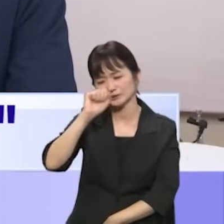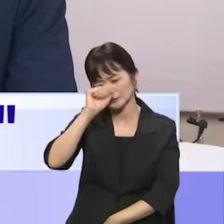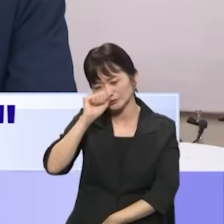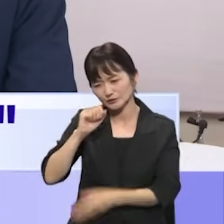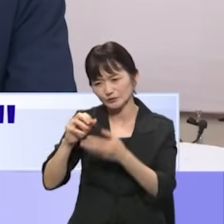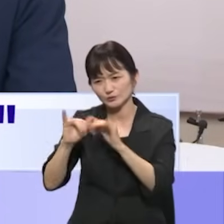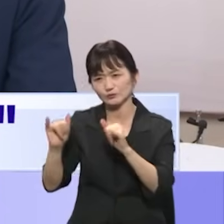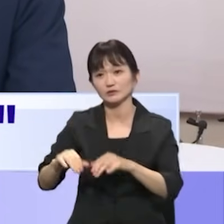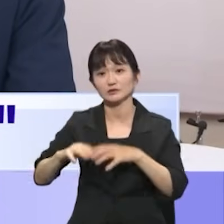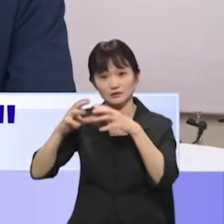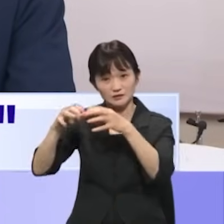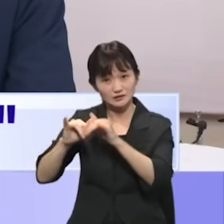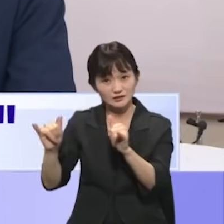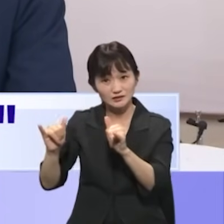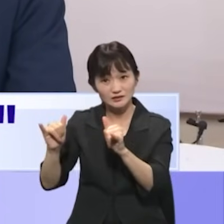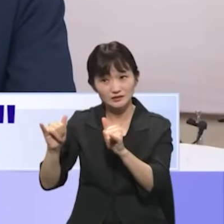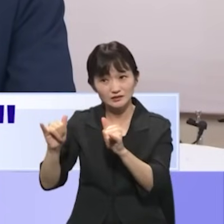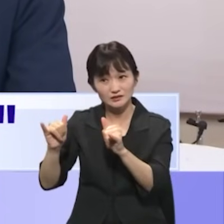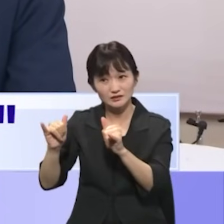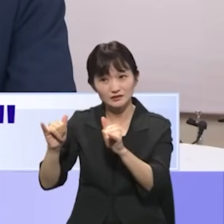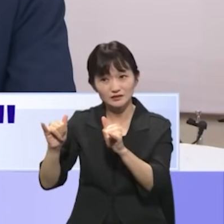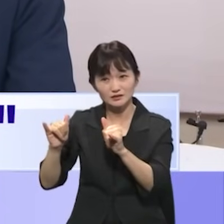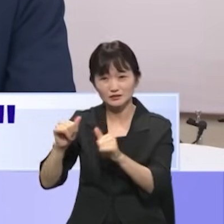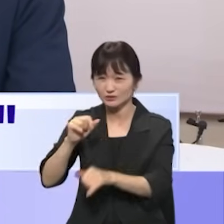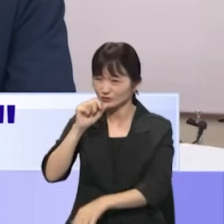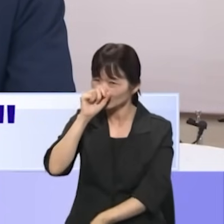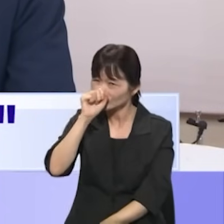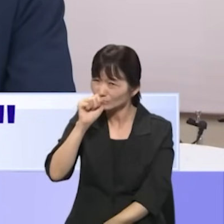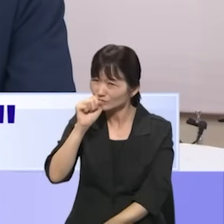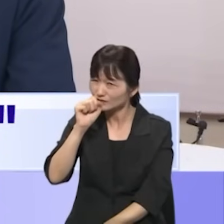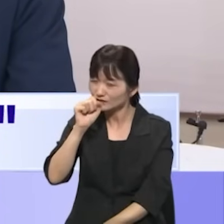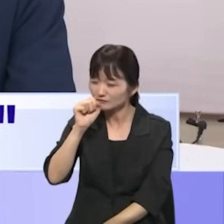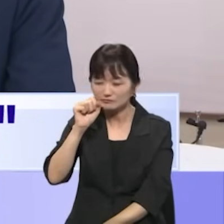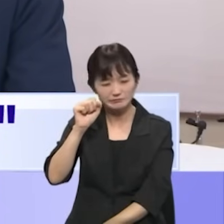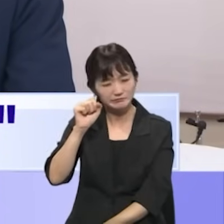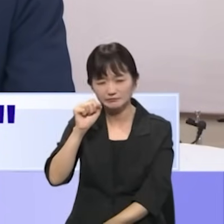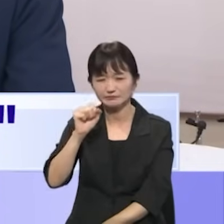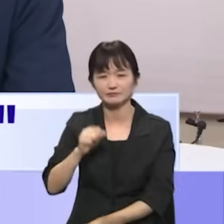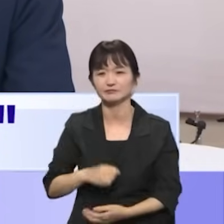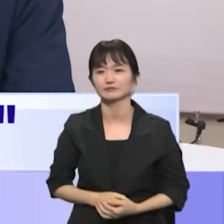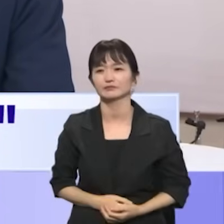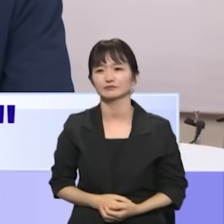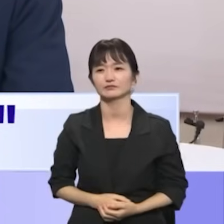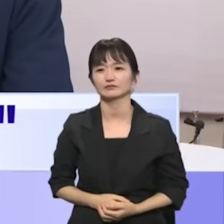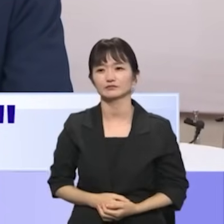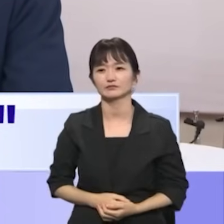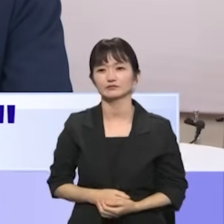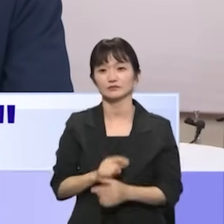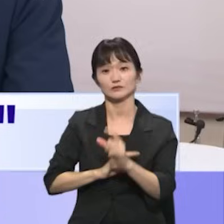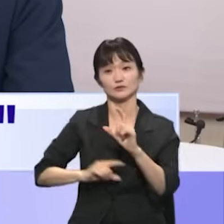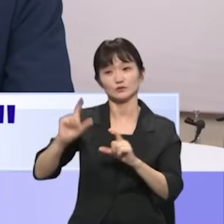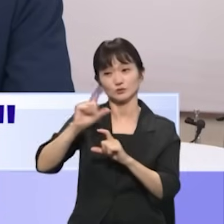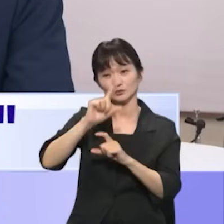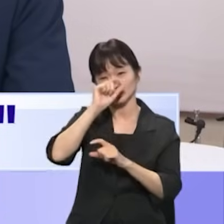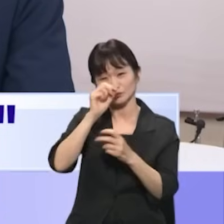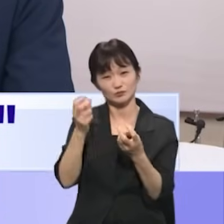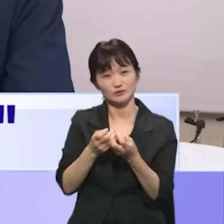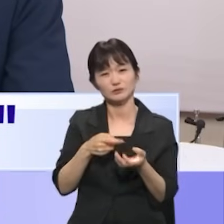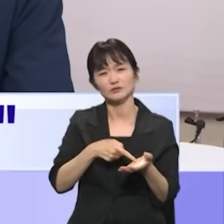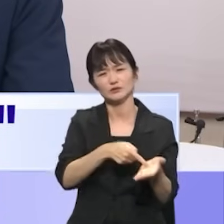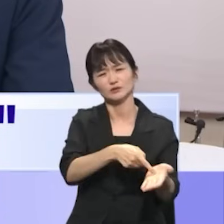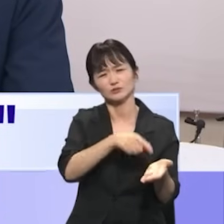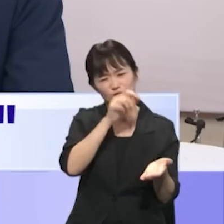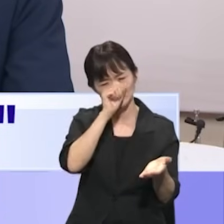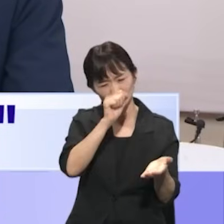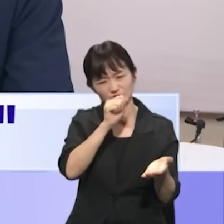국민들께서, 세계인들께서 그렇게 쉽게 내키는 문제는 아니라고 생각해서 저는 좀 더 좋은 방법을 제안하셨으면 어땠을까라는 아쉬움이